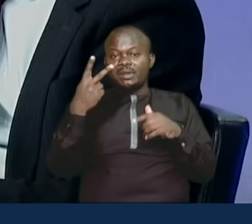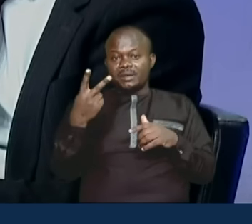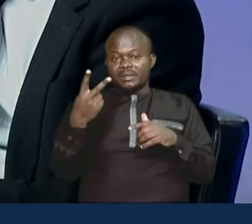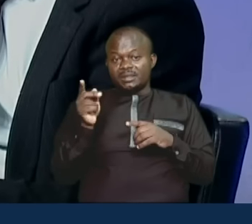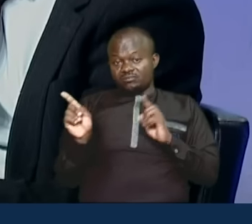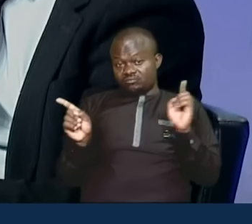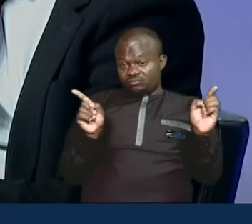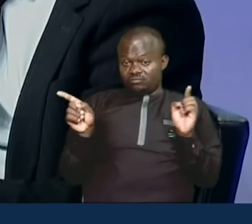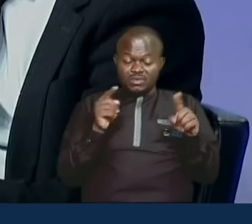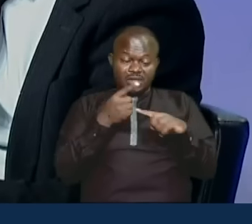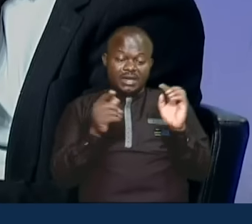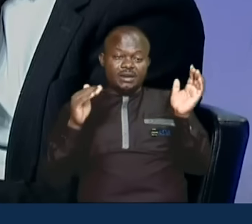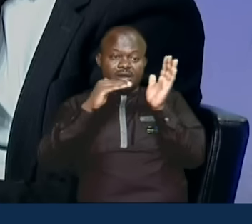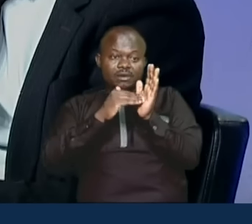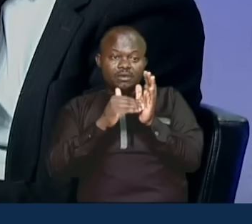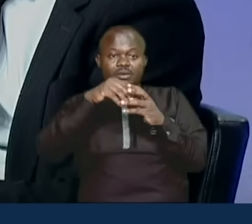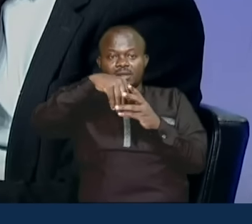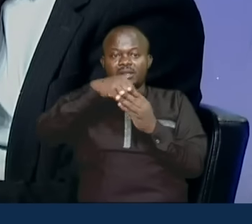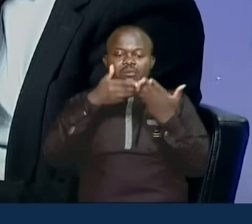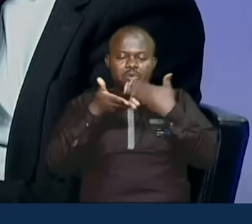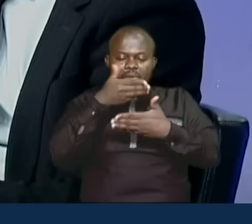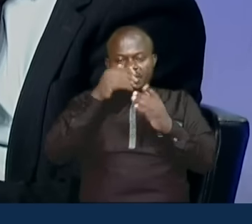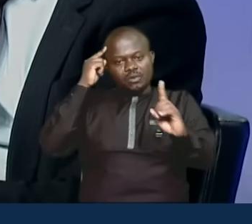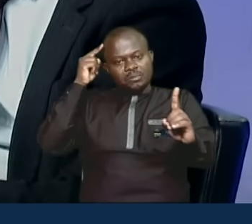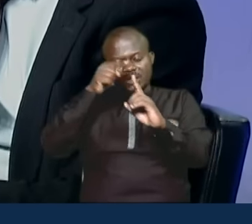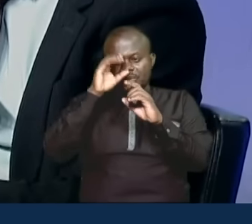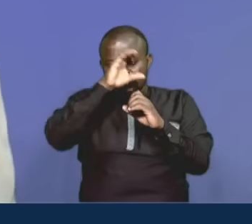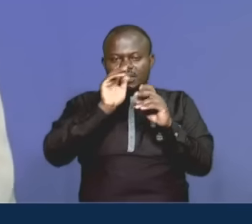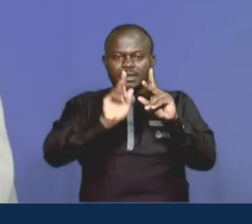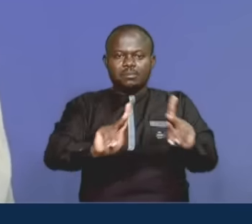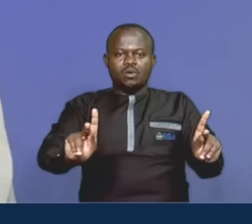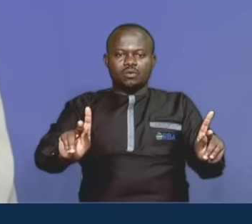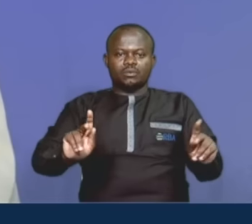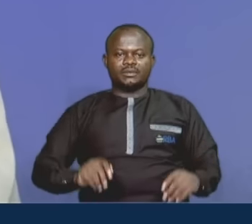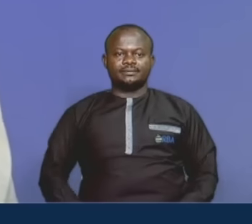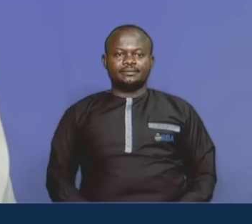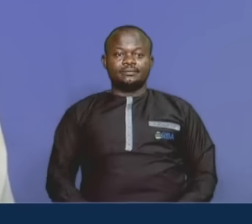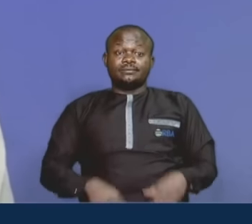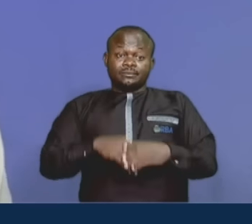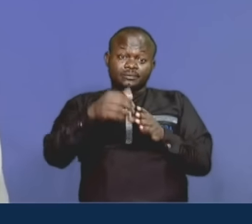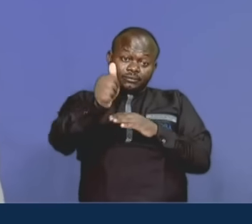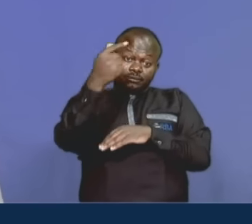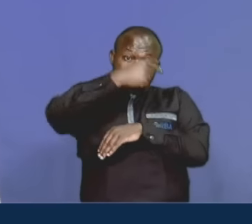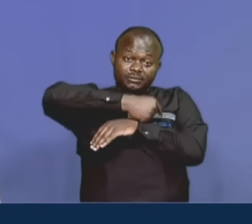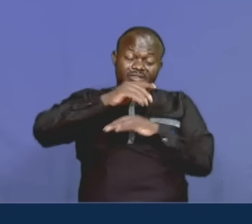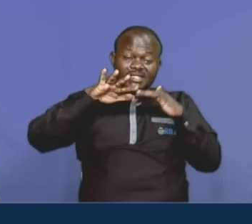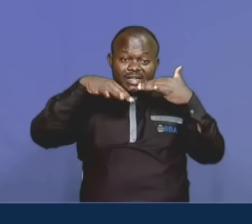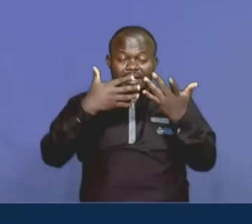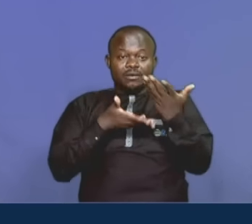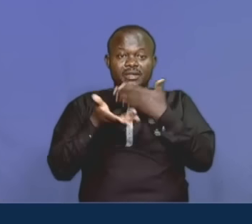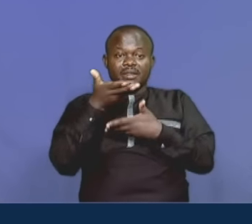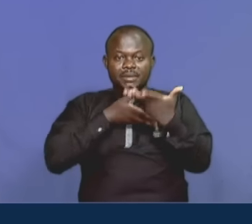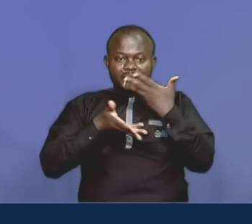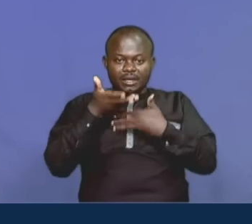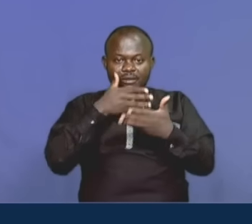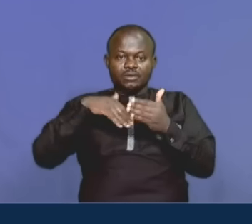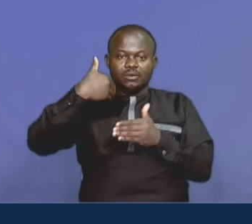n'ikibazo kandi ruri no mu biganiro bigamije gushaka amahoro uyu munsi uko ibiganiro